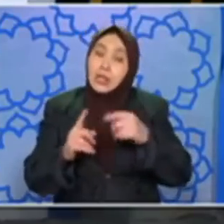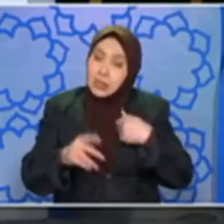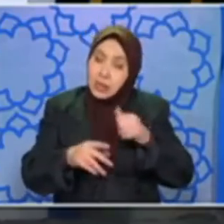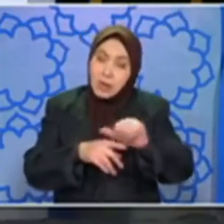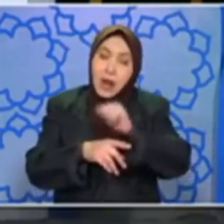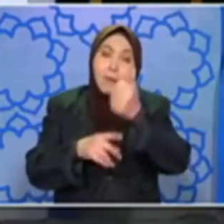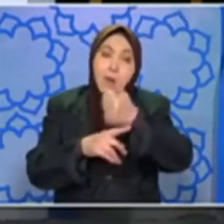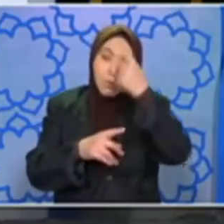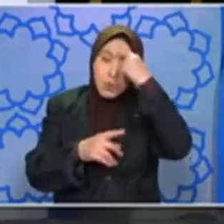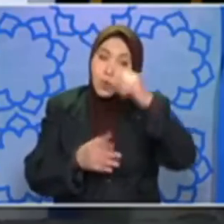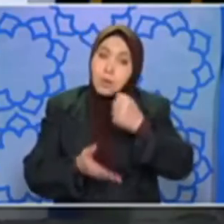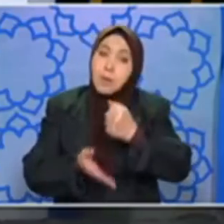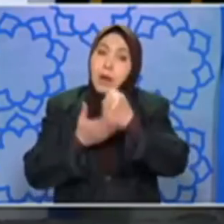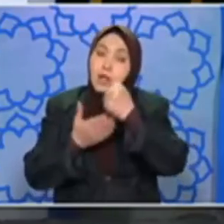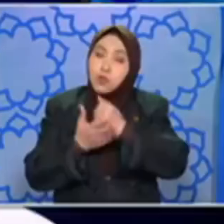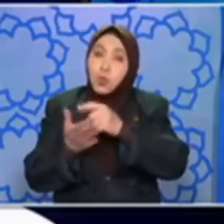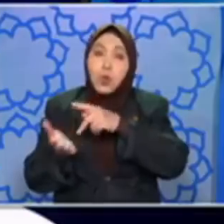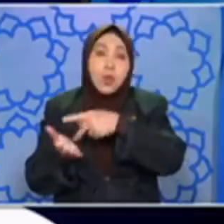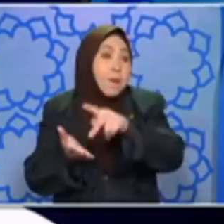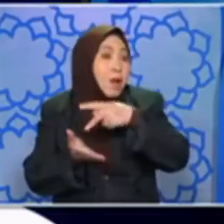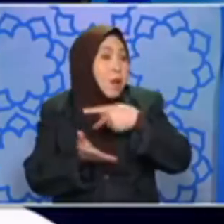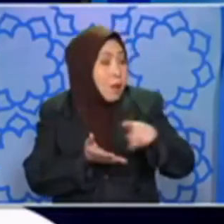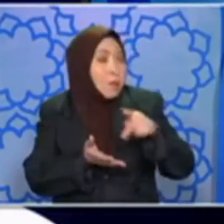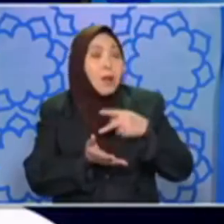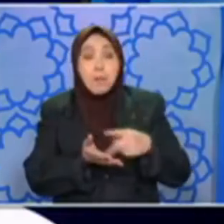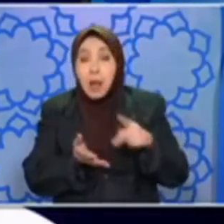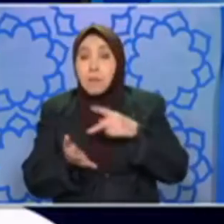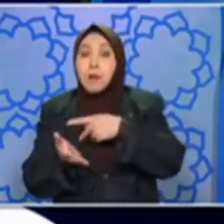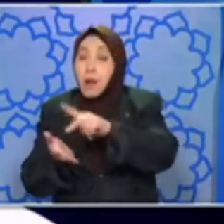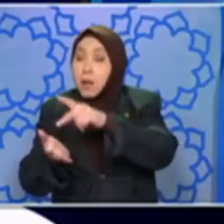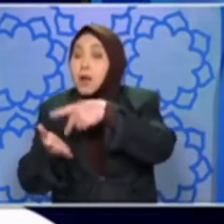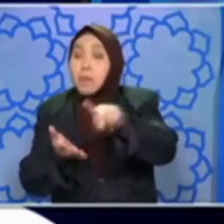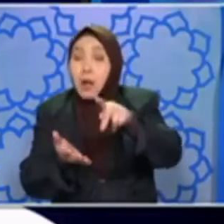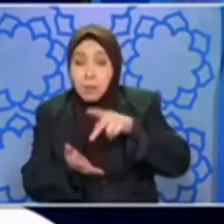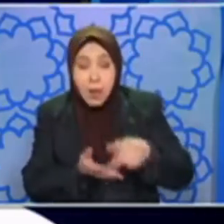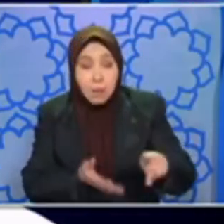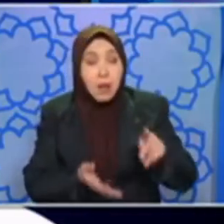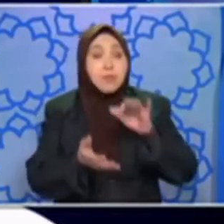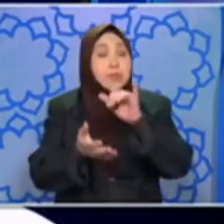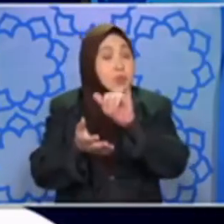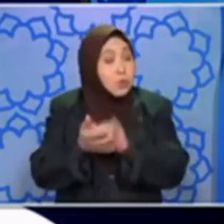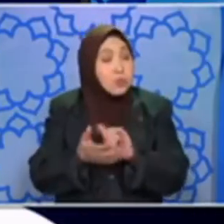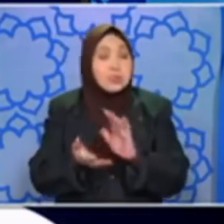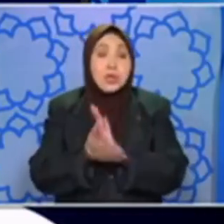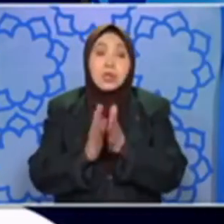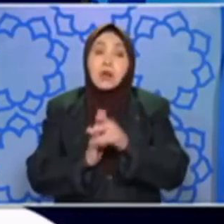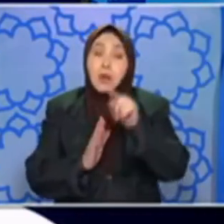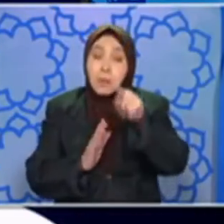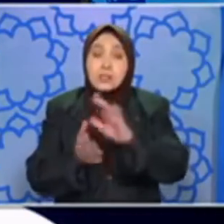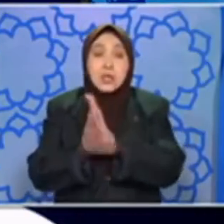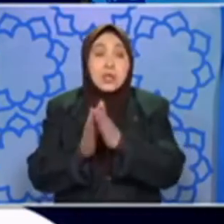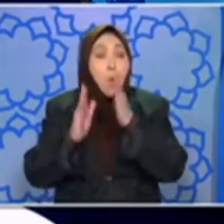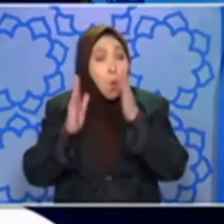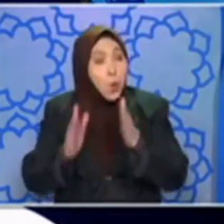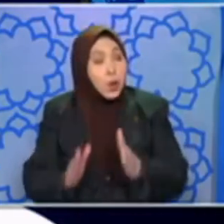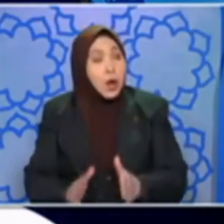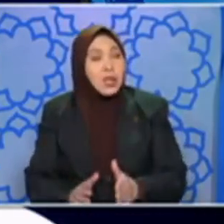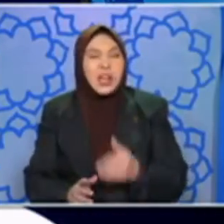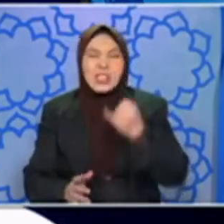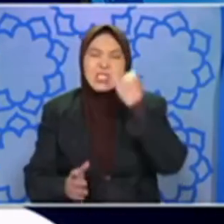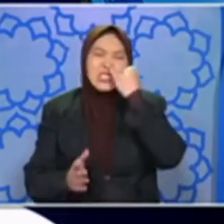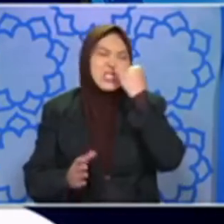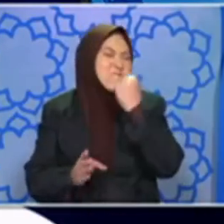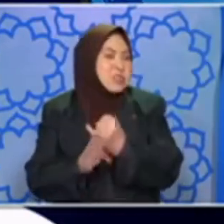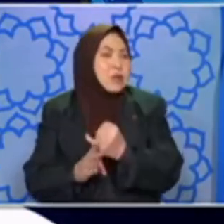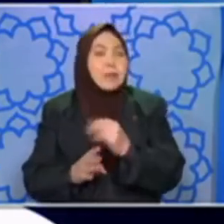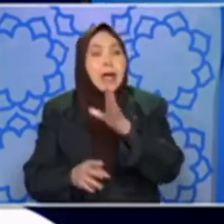membantu ataupun berbelanja. Fataqauda maluman mahsura, ya, maka kamu akan menjadi orang yang tercela dan